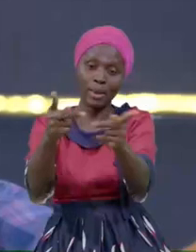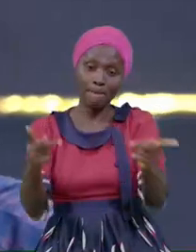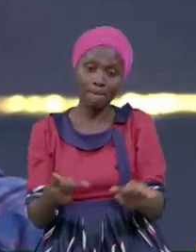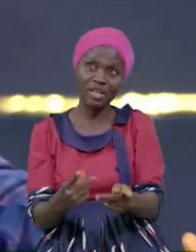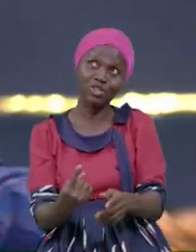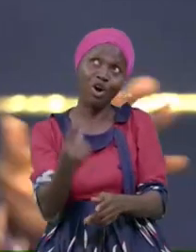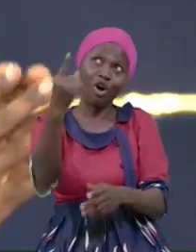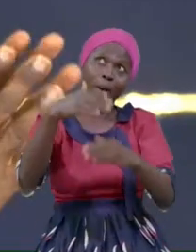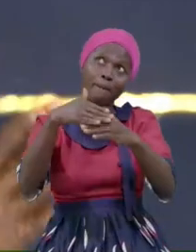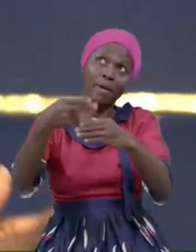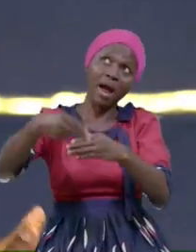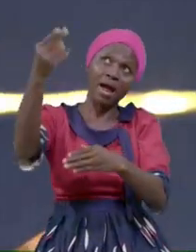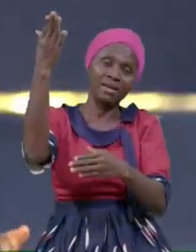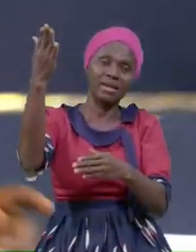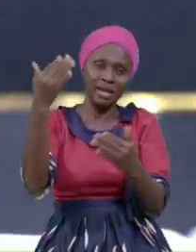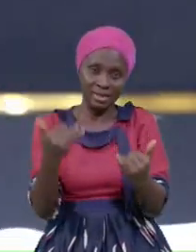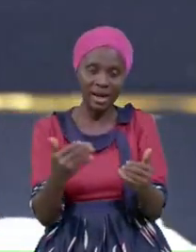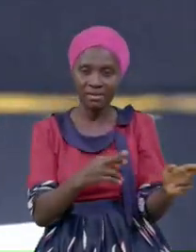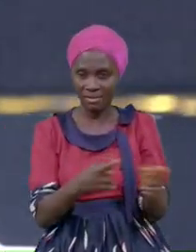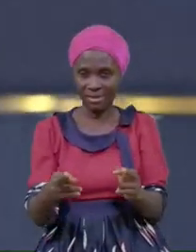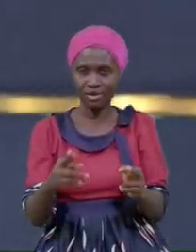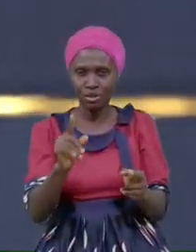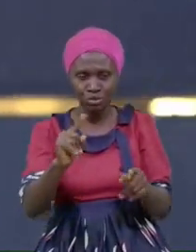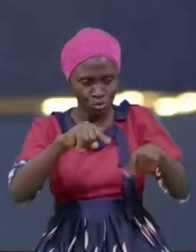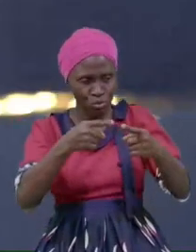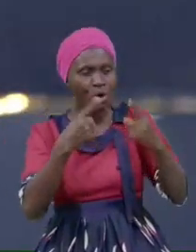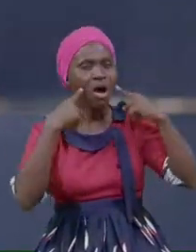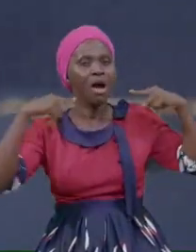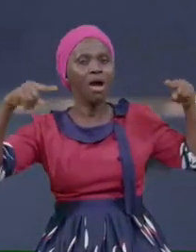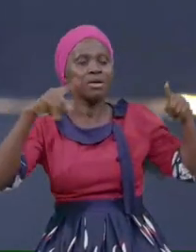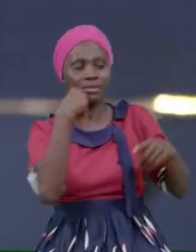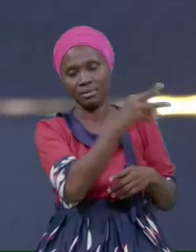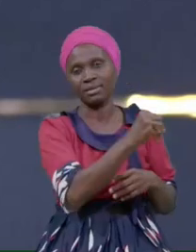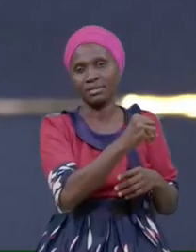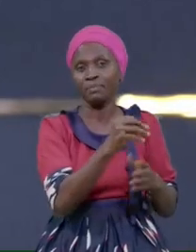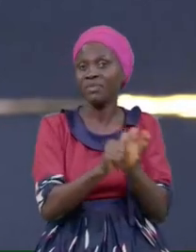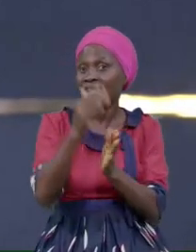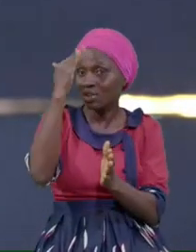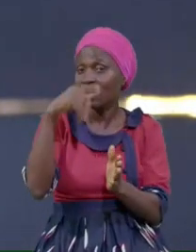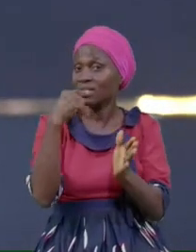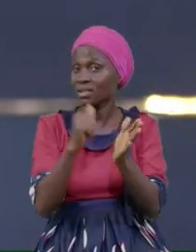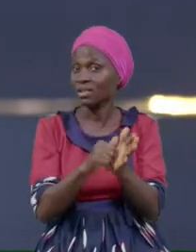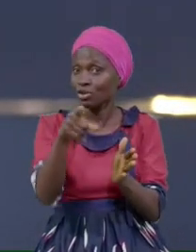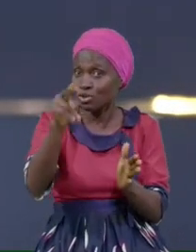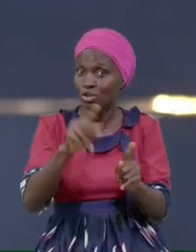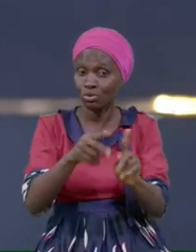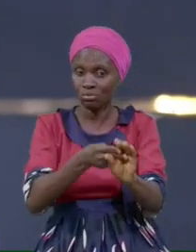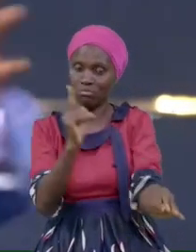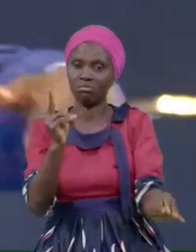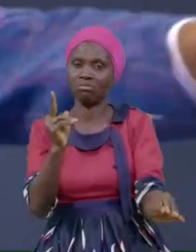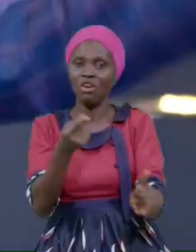disponible maintenant. Va leur dire cela. S'ils veulent, c'est pourquoi il dit, c'est pourquoi sortez